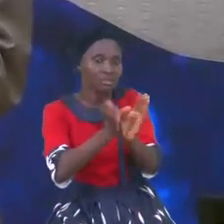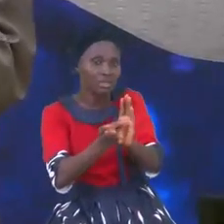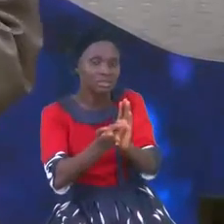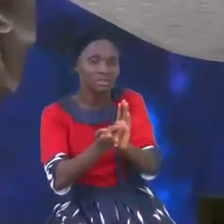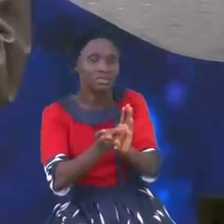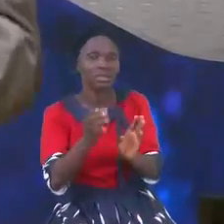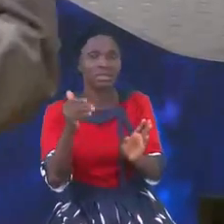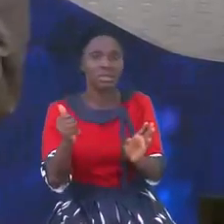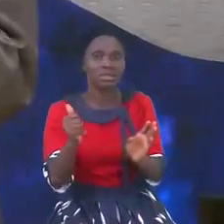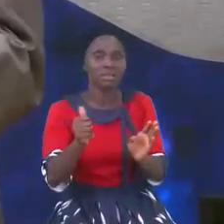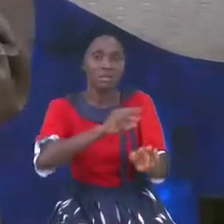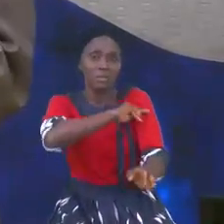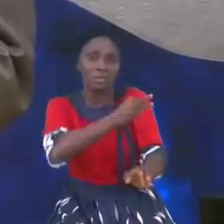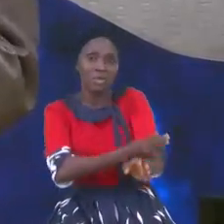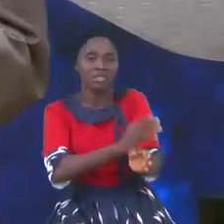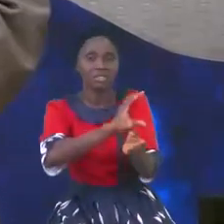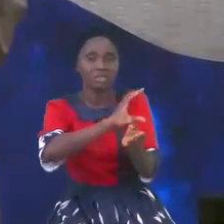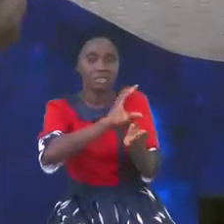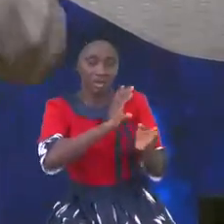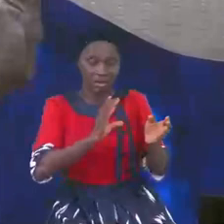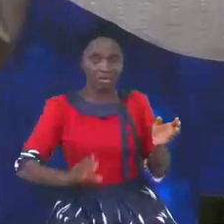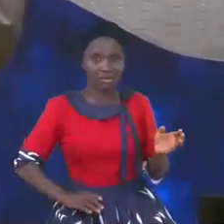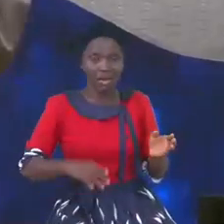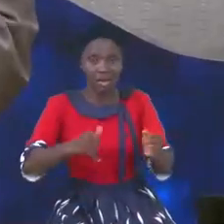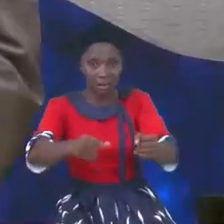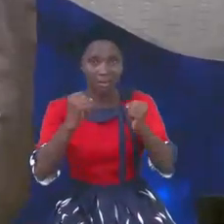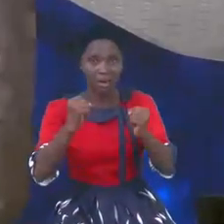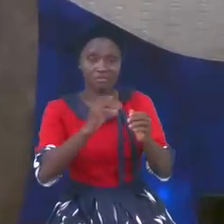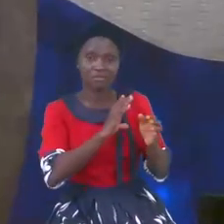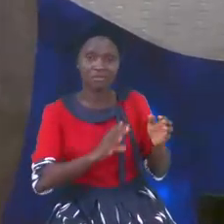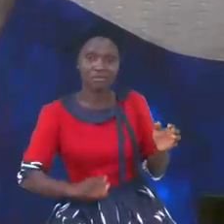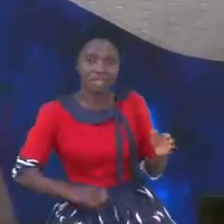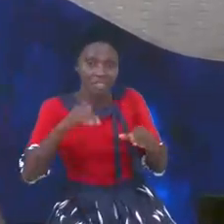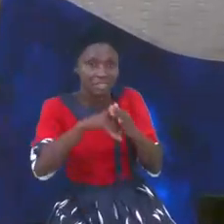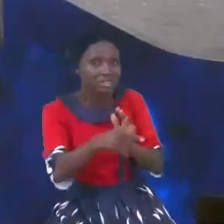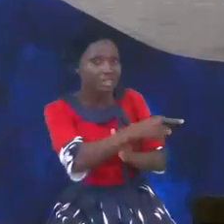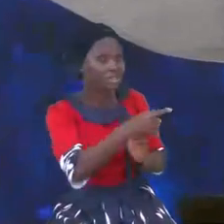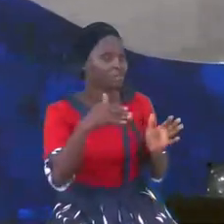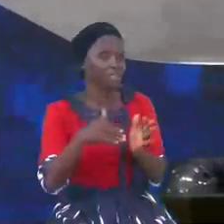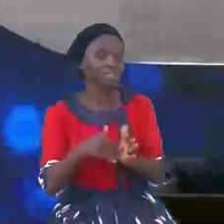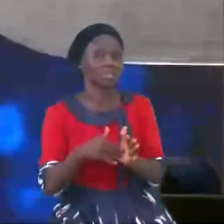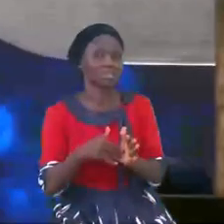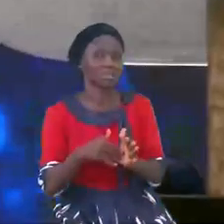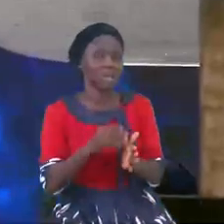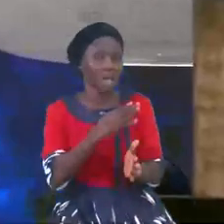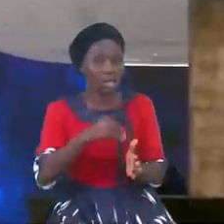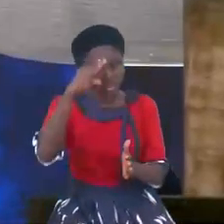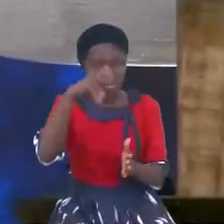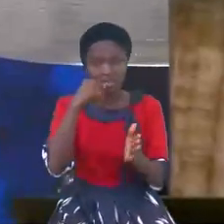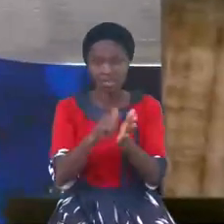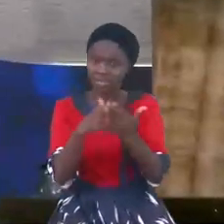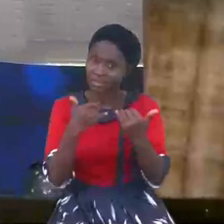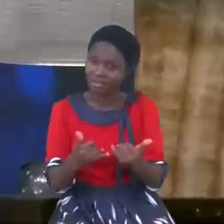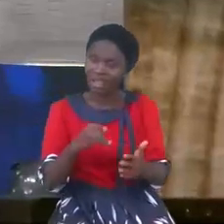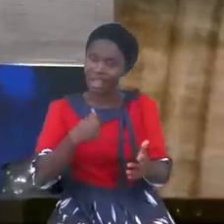Christ tout-puissant, le Christ omnipotent au-dedans d'eux. Et dit que mes enfants, pour